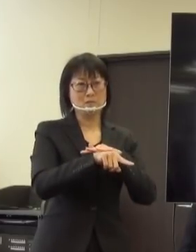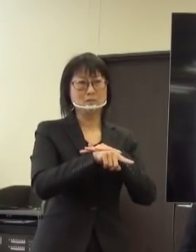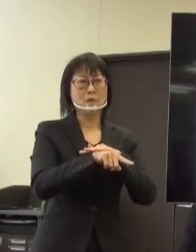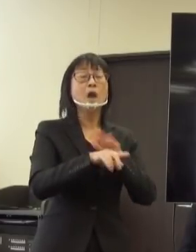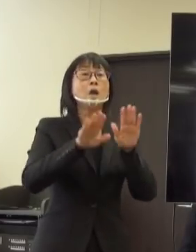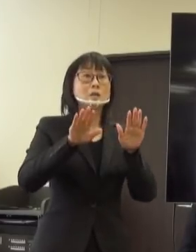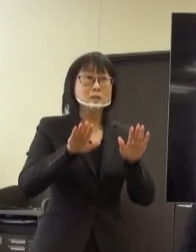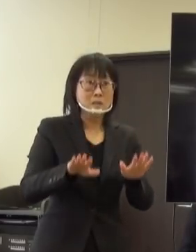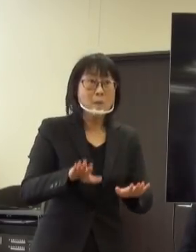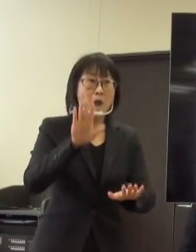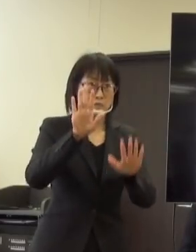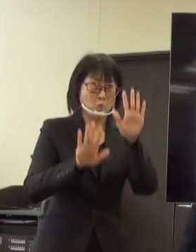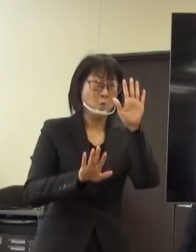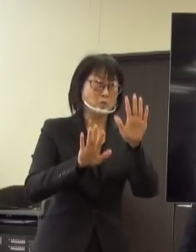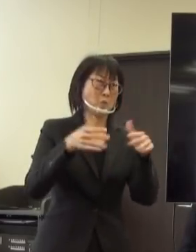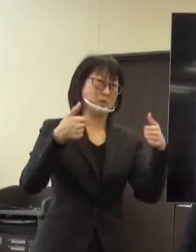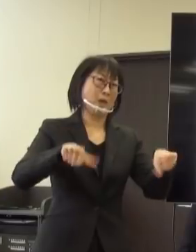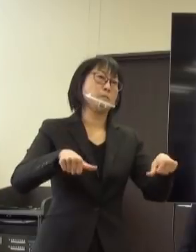です。